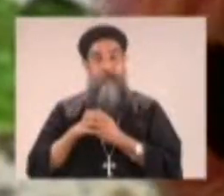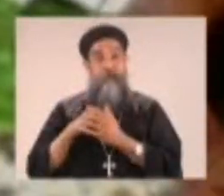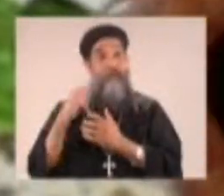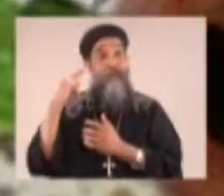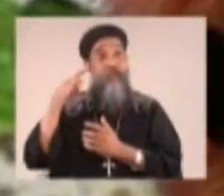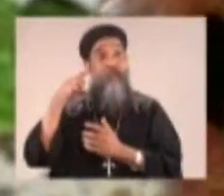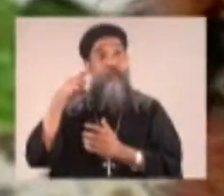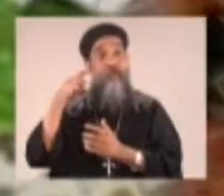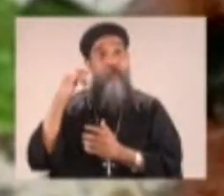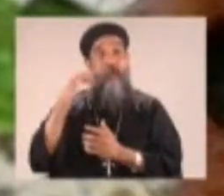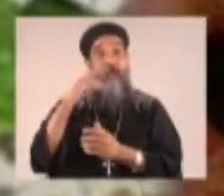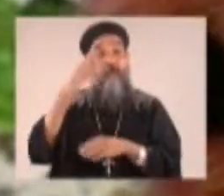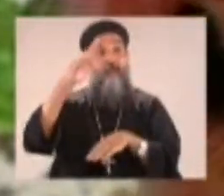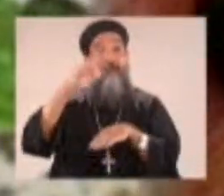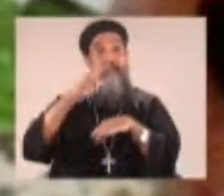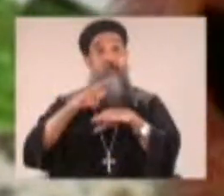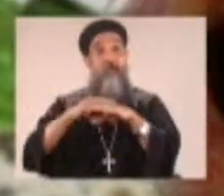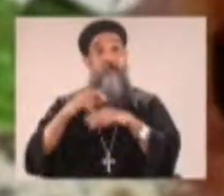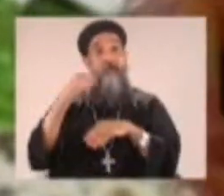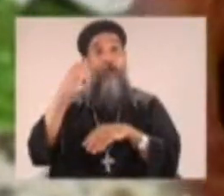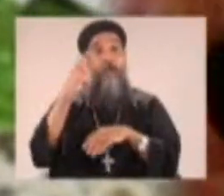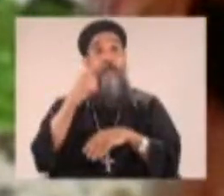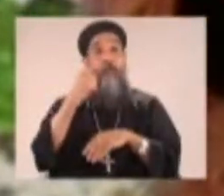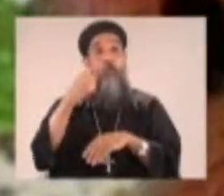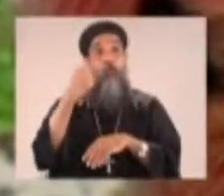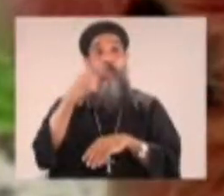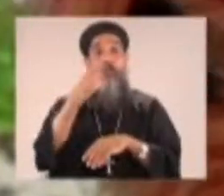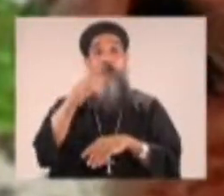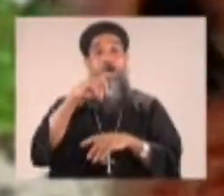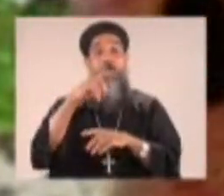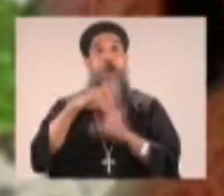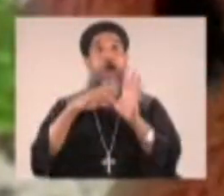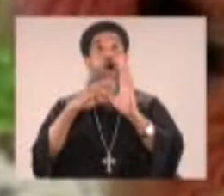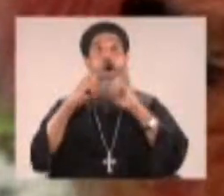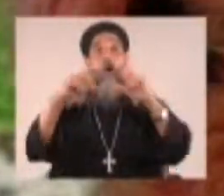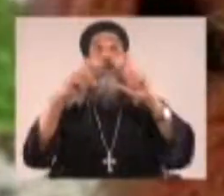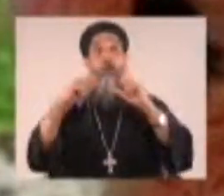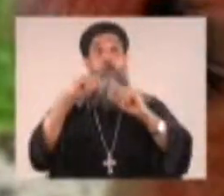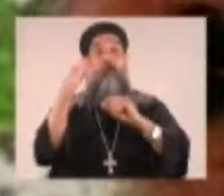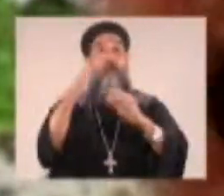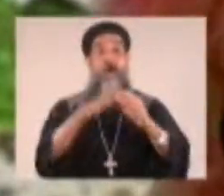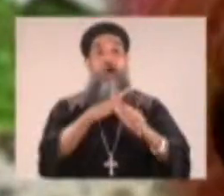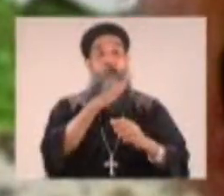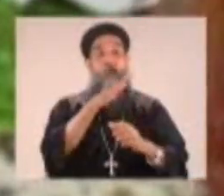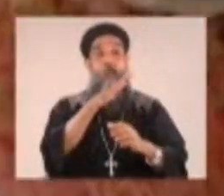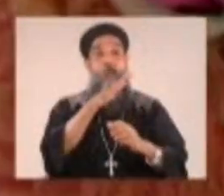بتنده علي على طول: داني داني.